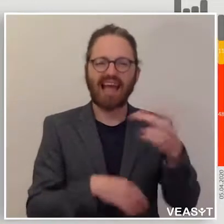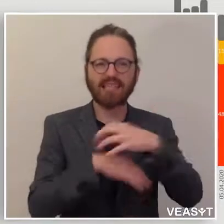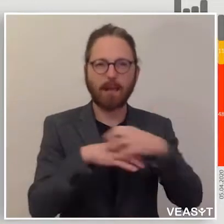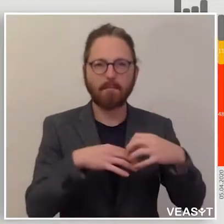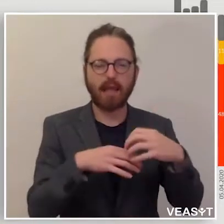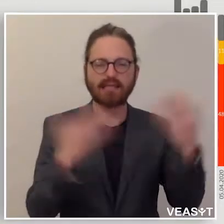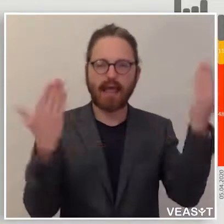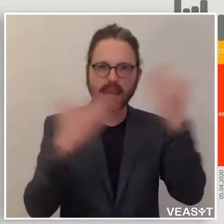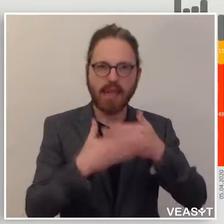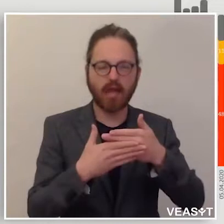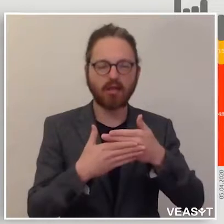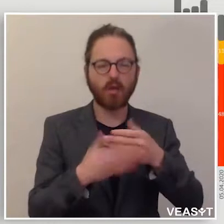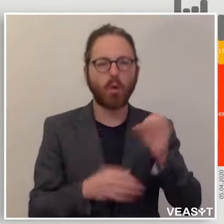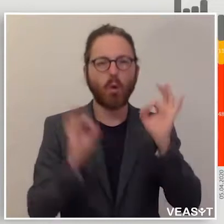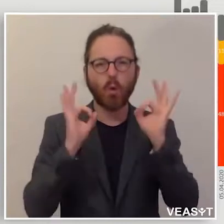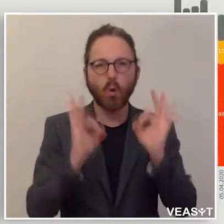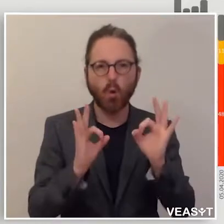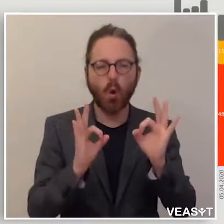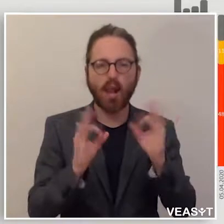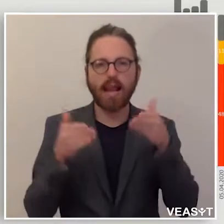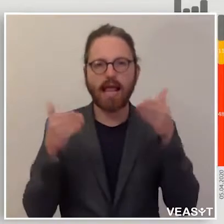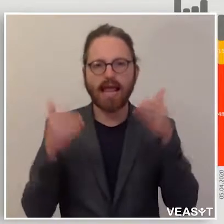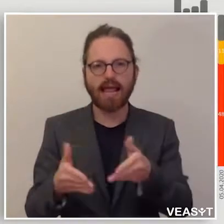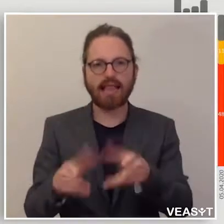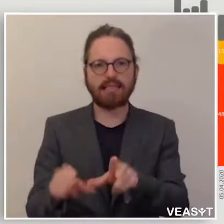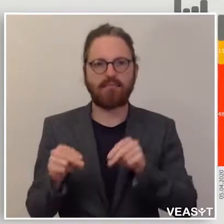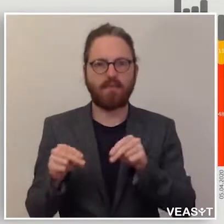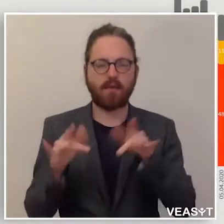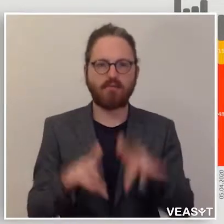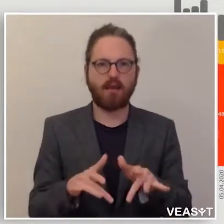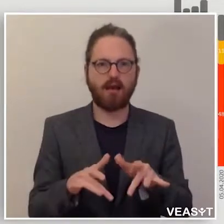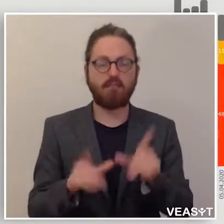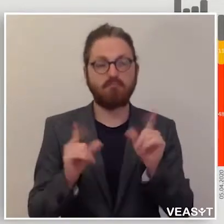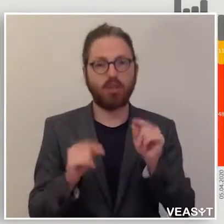info point tag